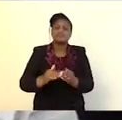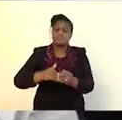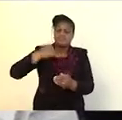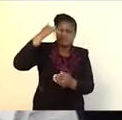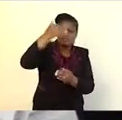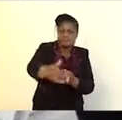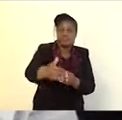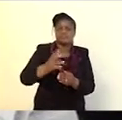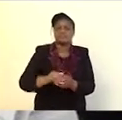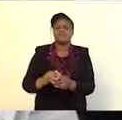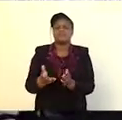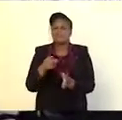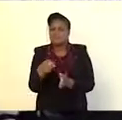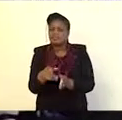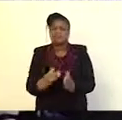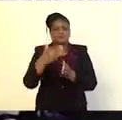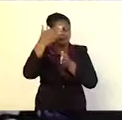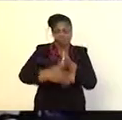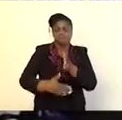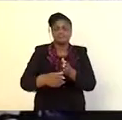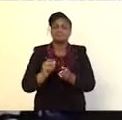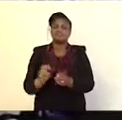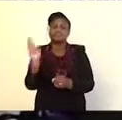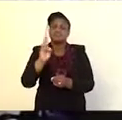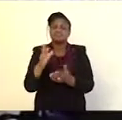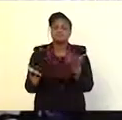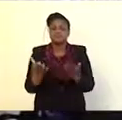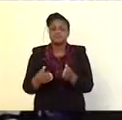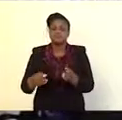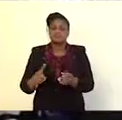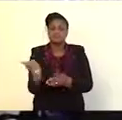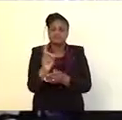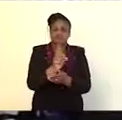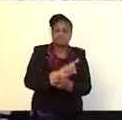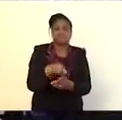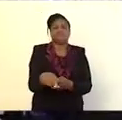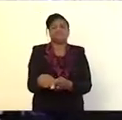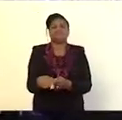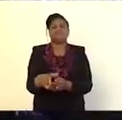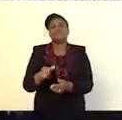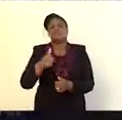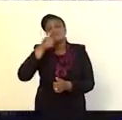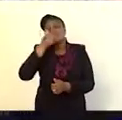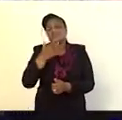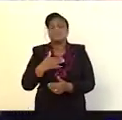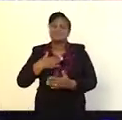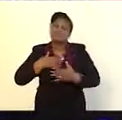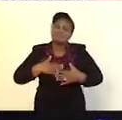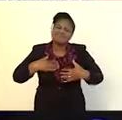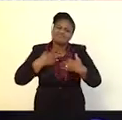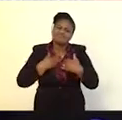kudarika apa kana yakatakura vanhu. Inofanira kufamba zvakati. Kune zvakawanda zvatinoshuwira zvatinoda kuti